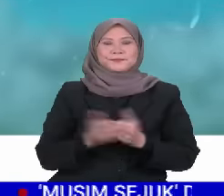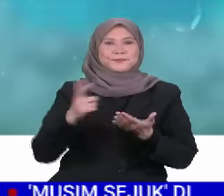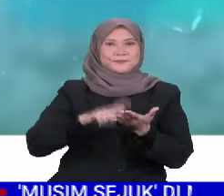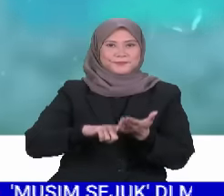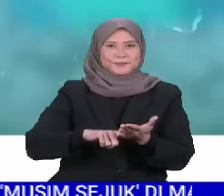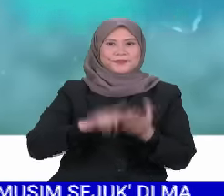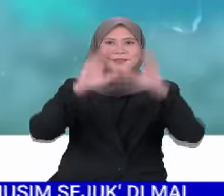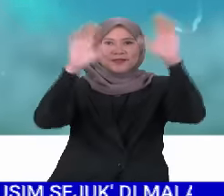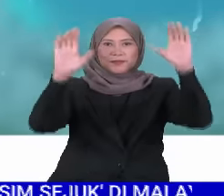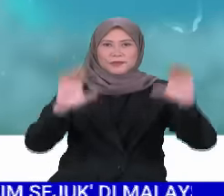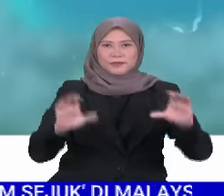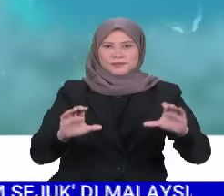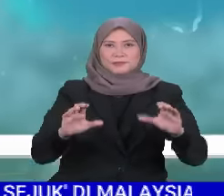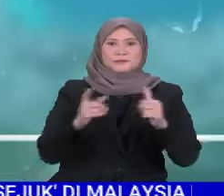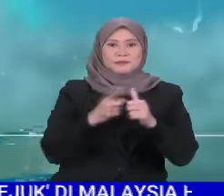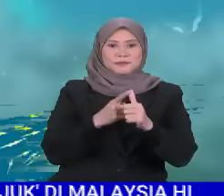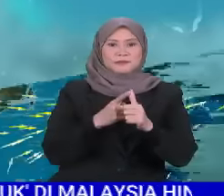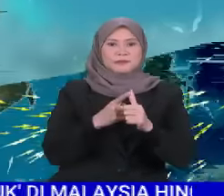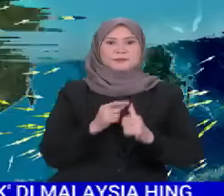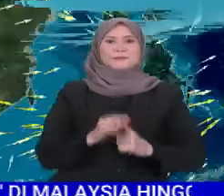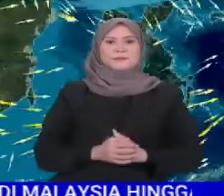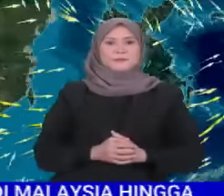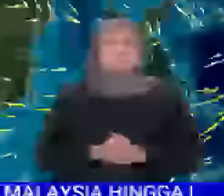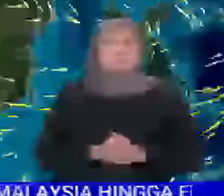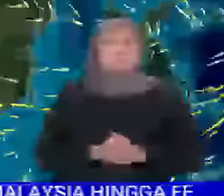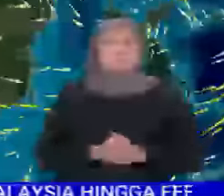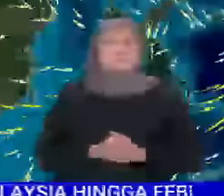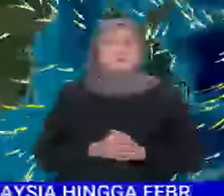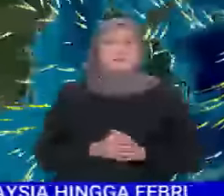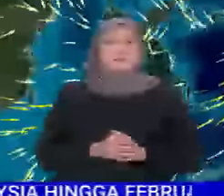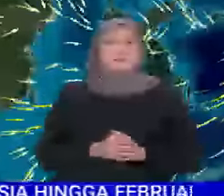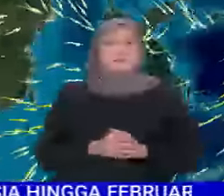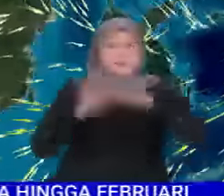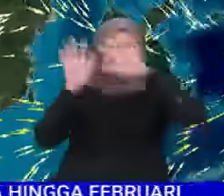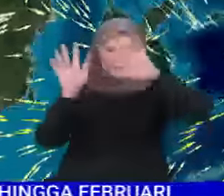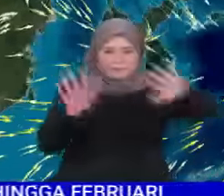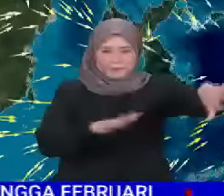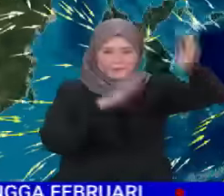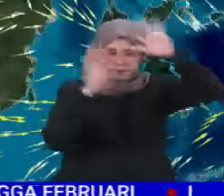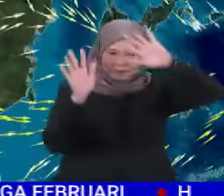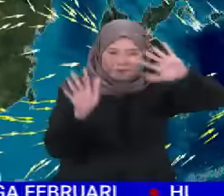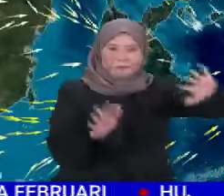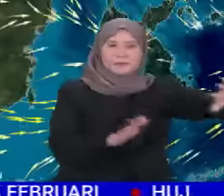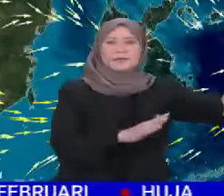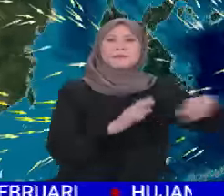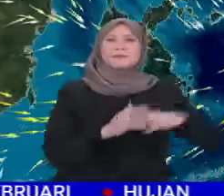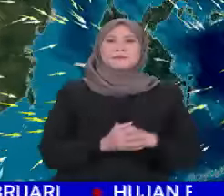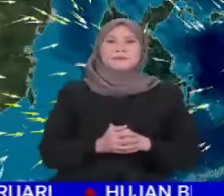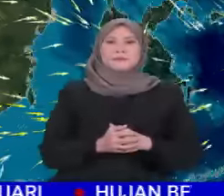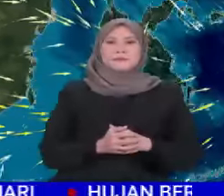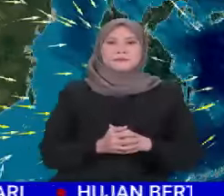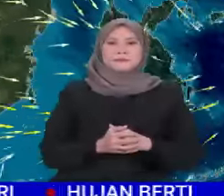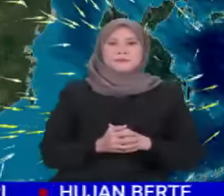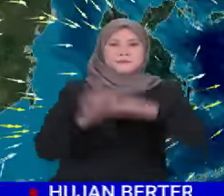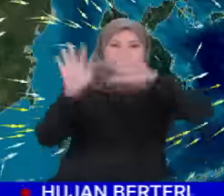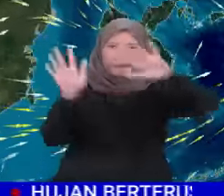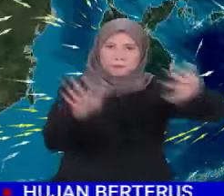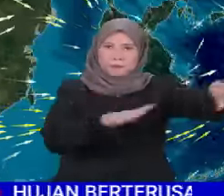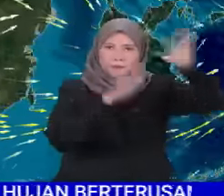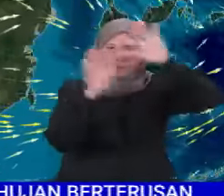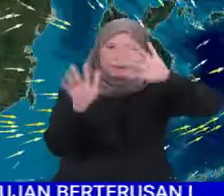cuaca pada malam ini dengan melihat lebih dahulu paparana Charta angin pembukaan dan dapat dilihat rantang negara menerima pengaruh angin